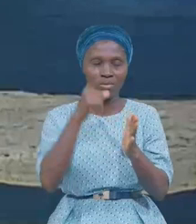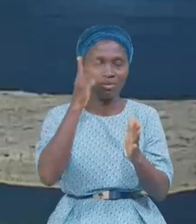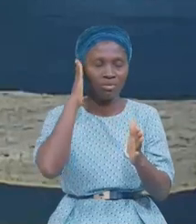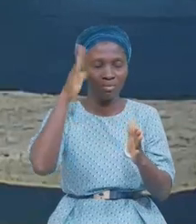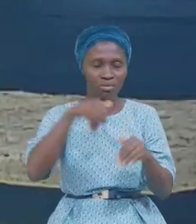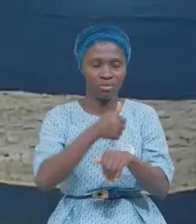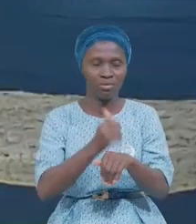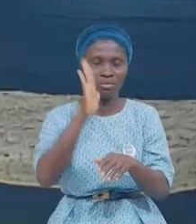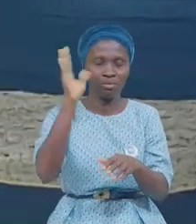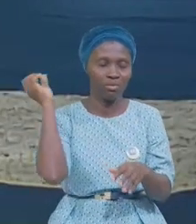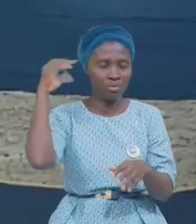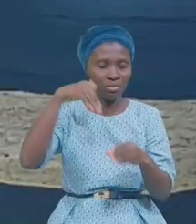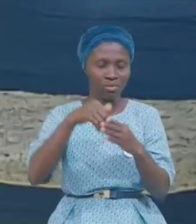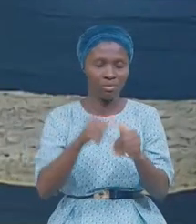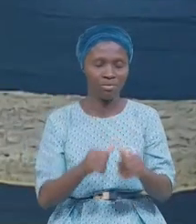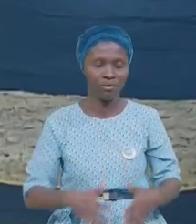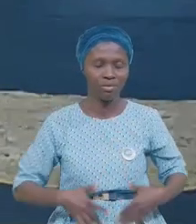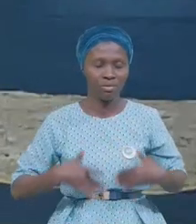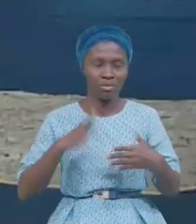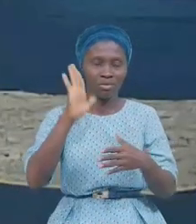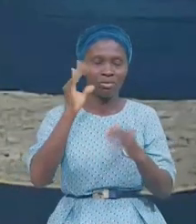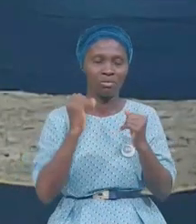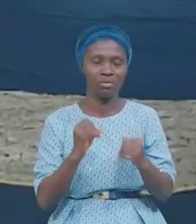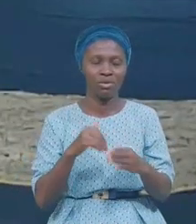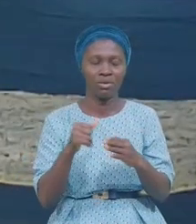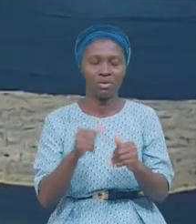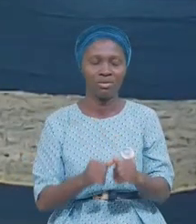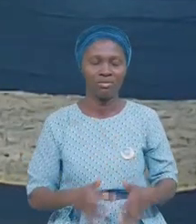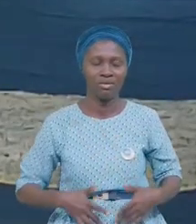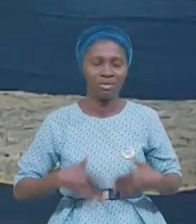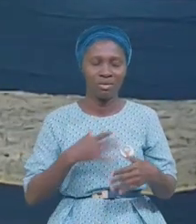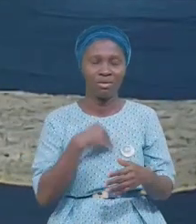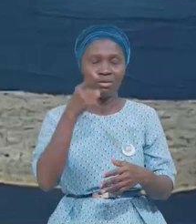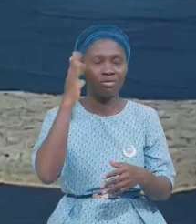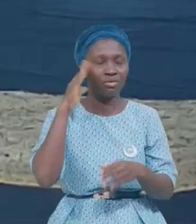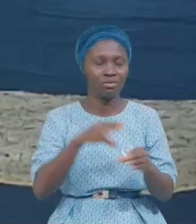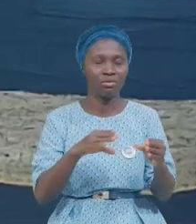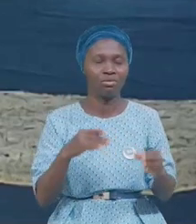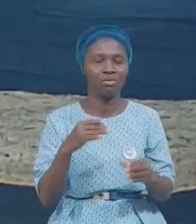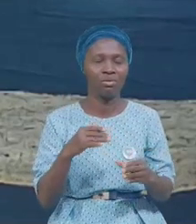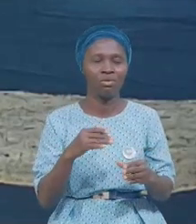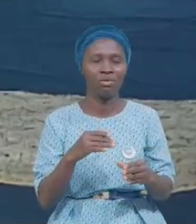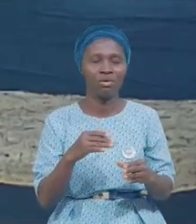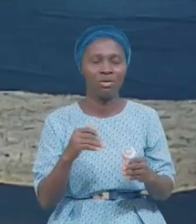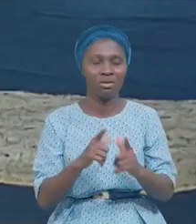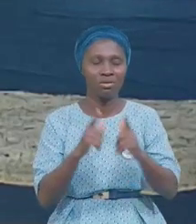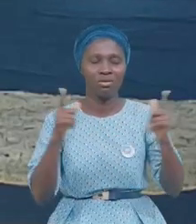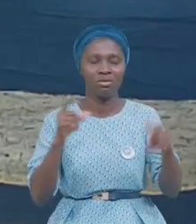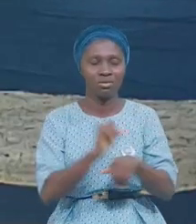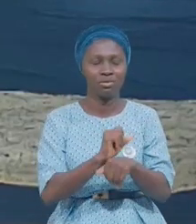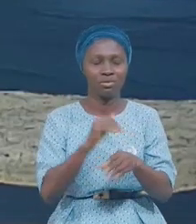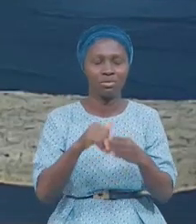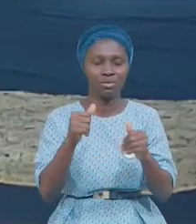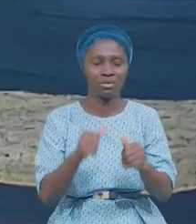ta puissance dans chaque vie. Et tu fasses une œuvre sans précédent dans